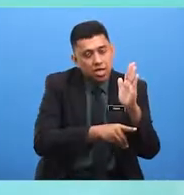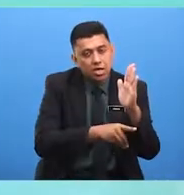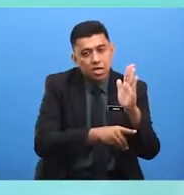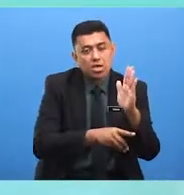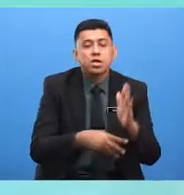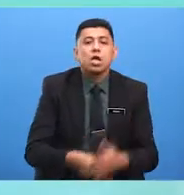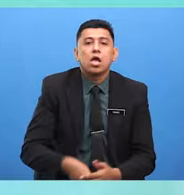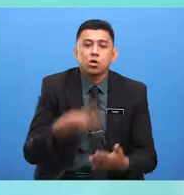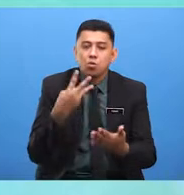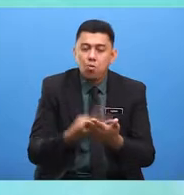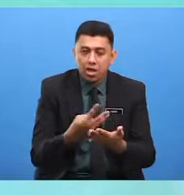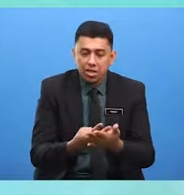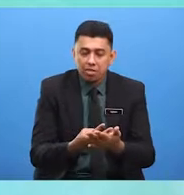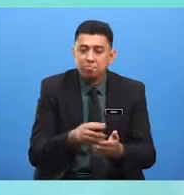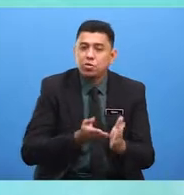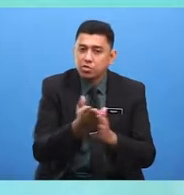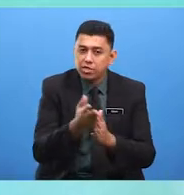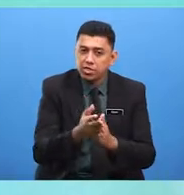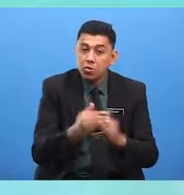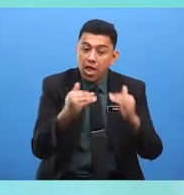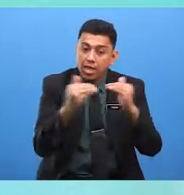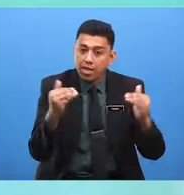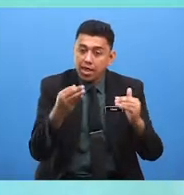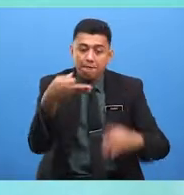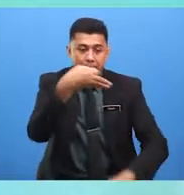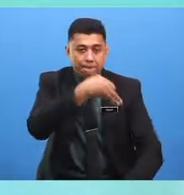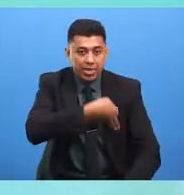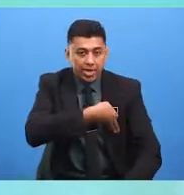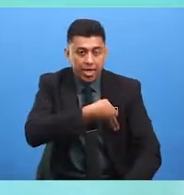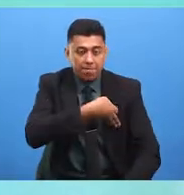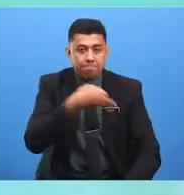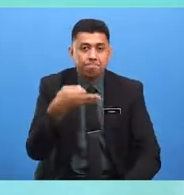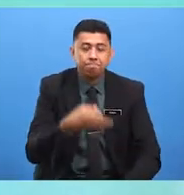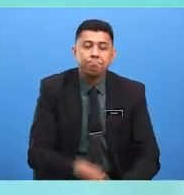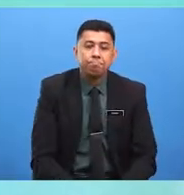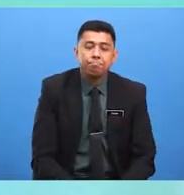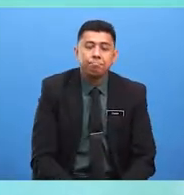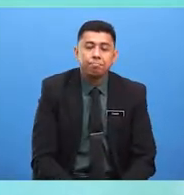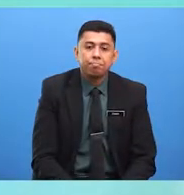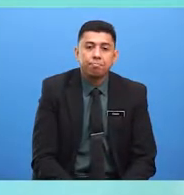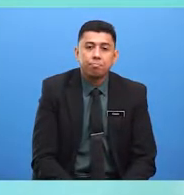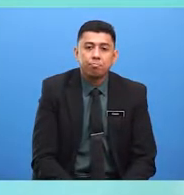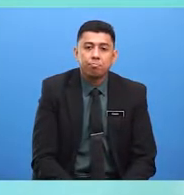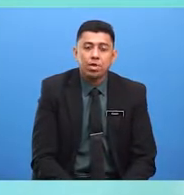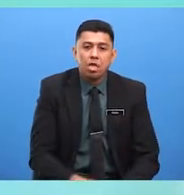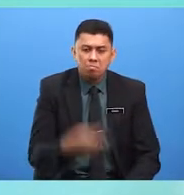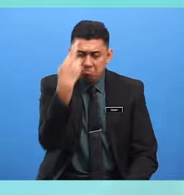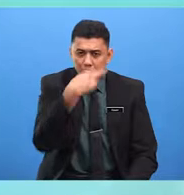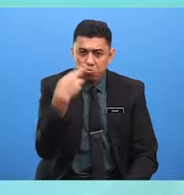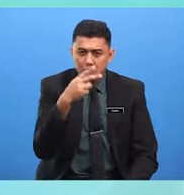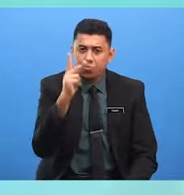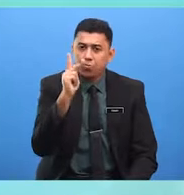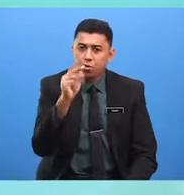Faidah apakah yang dimaksudkan dengan kadar faedah Hai kadar faedah merubuhkan